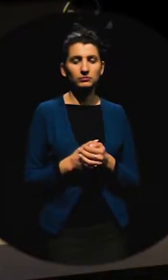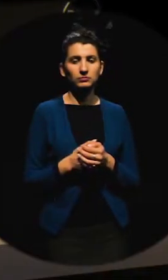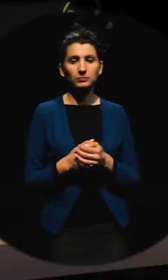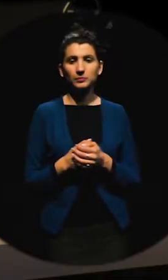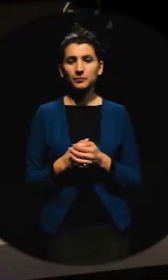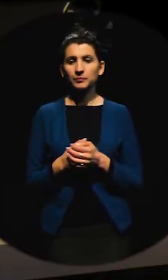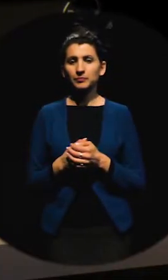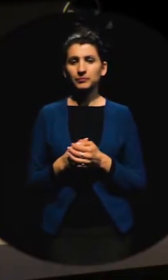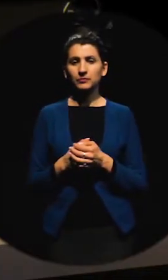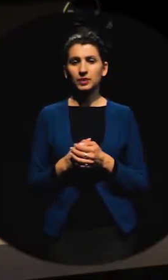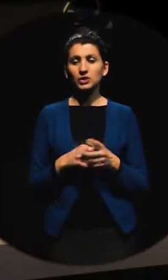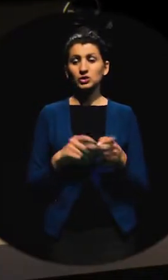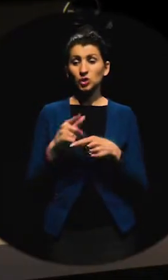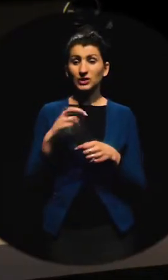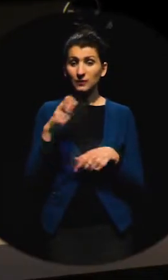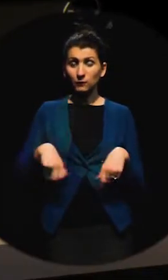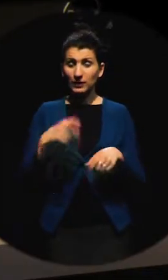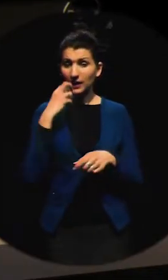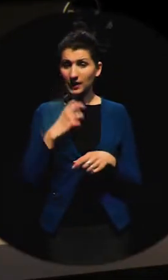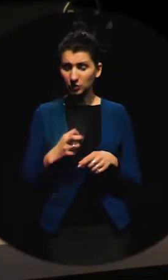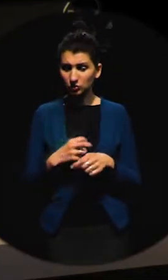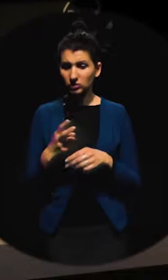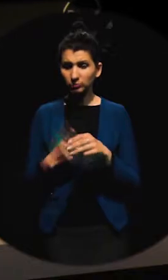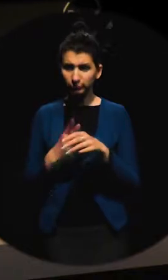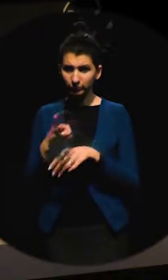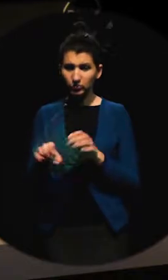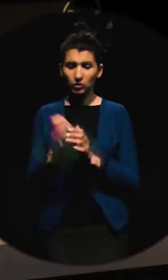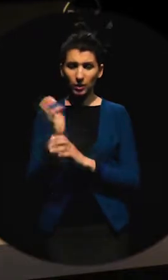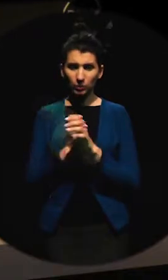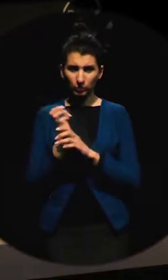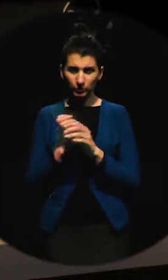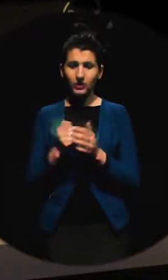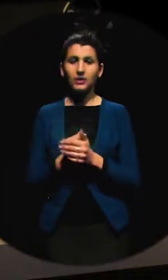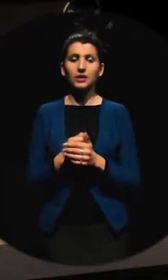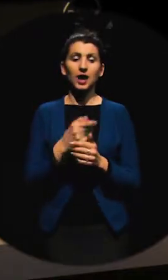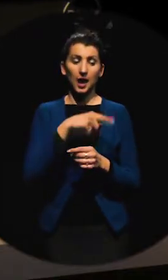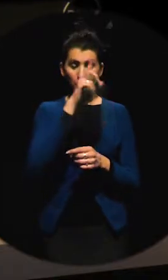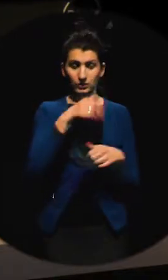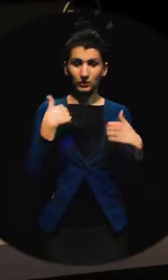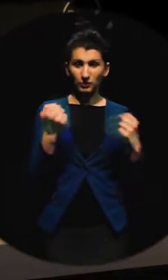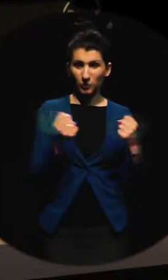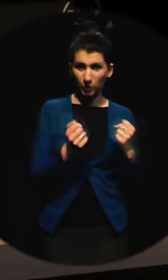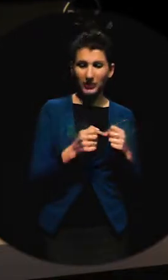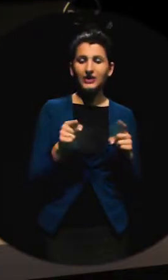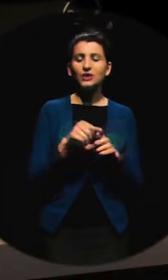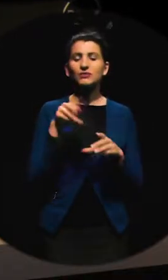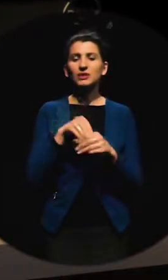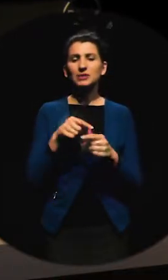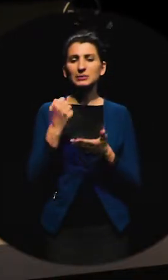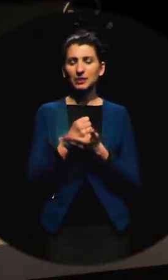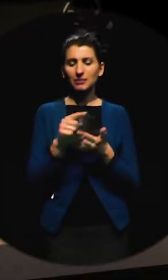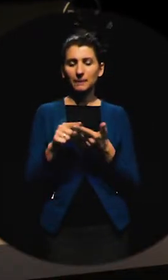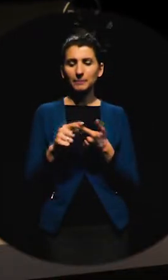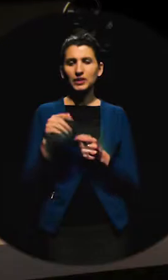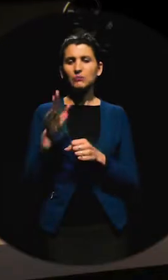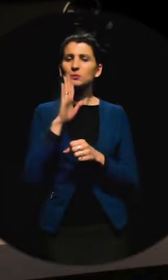w innym pojeździe, w wózku elektrycznym, ale też pojawia się ta kategoria właściwie szaleństwa i terroru. To